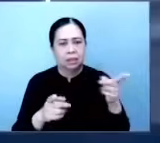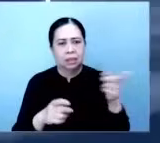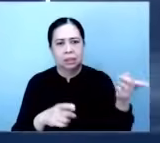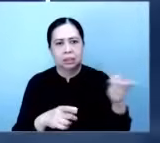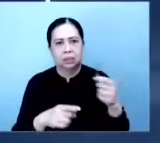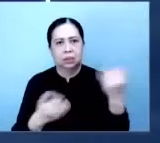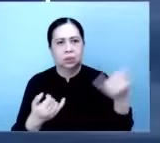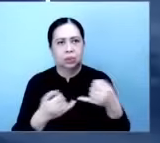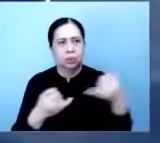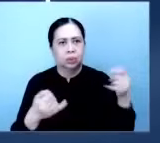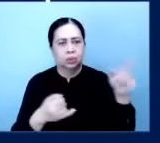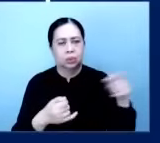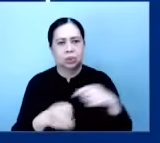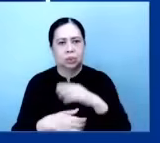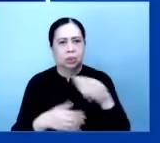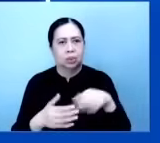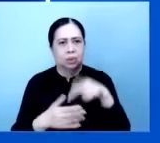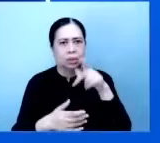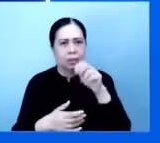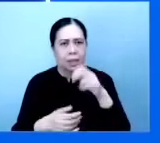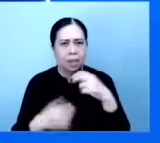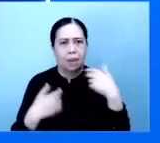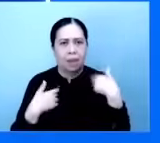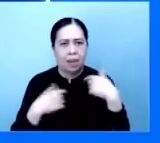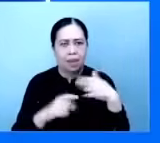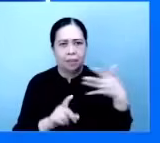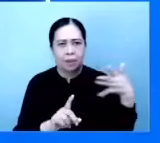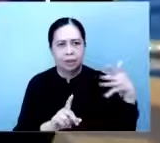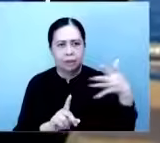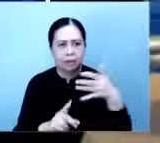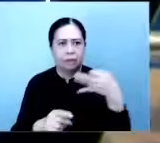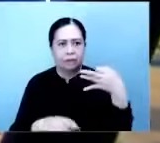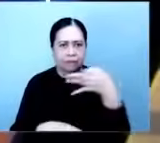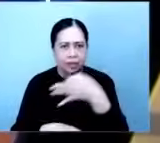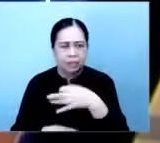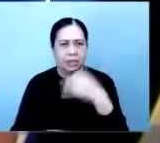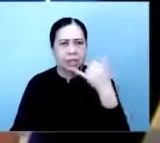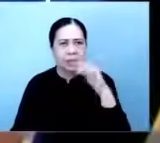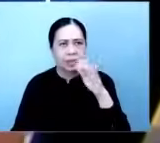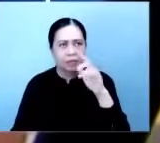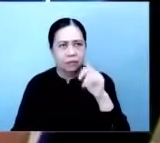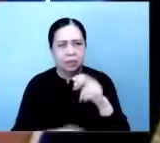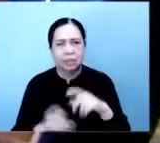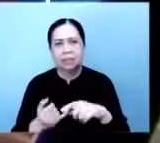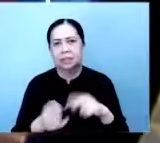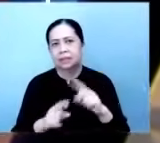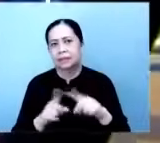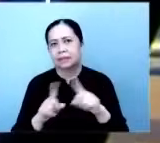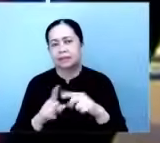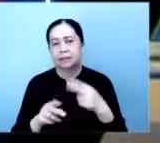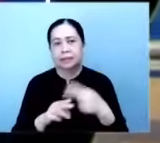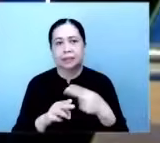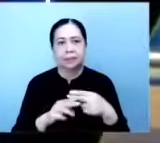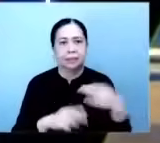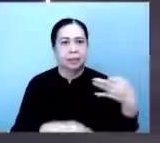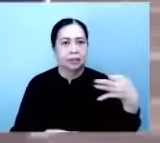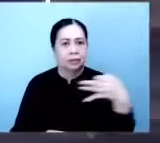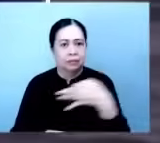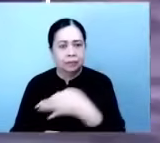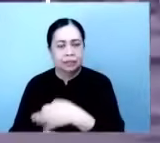Tuloy, lahat ng payaw ho, may mga isda na. Mga yellowfin po, yellowfin, tulingan. Meron na rin pa